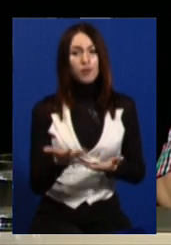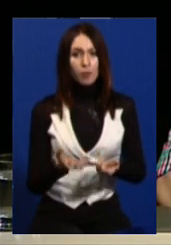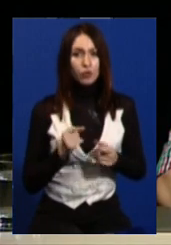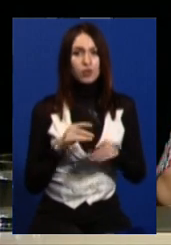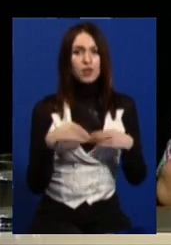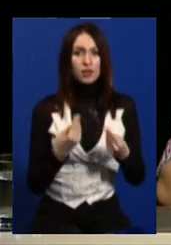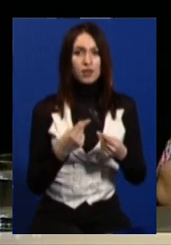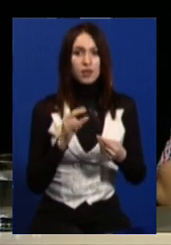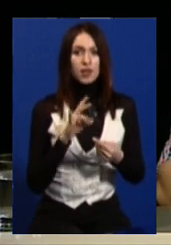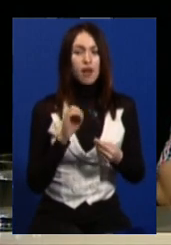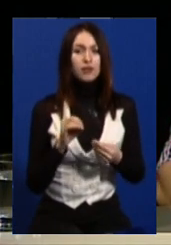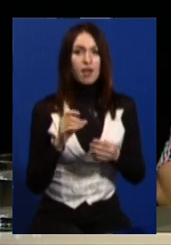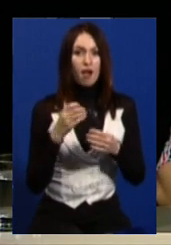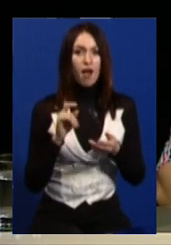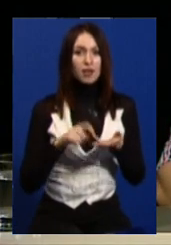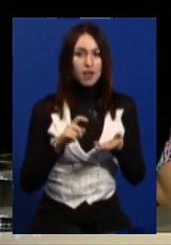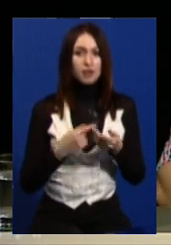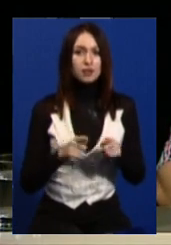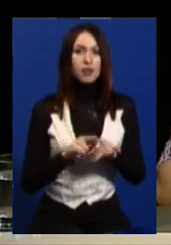данные анализа, то это информация,